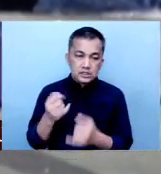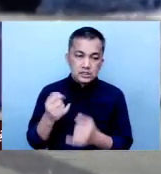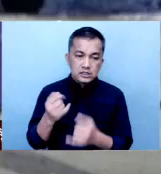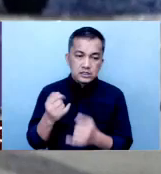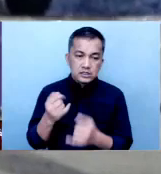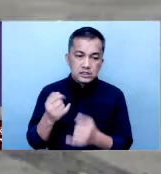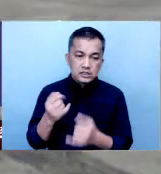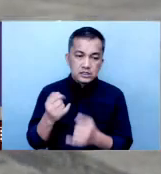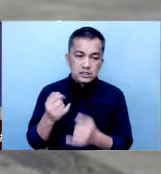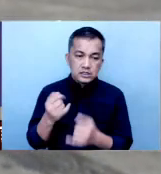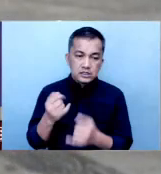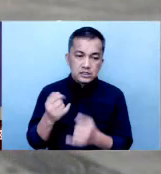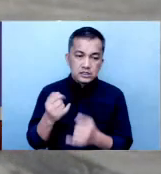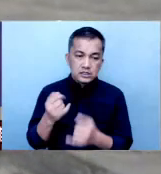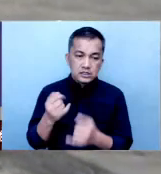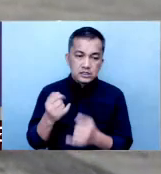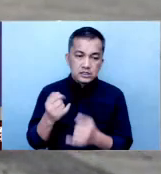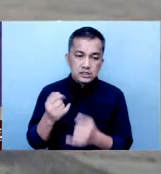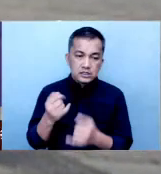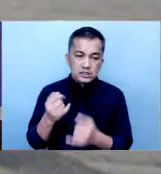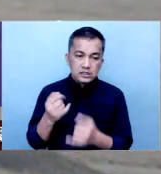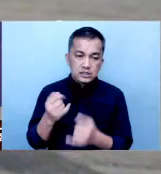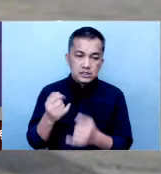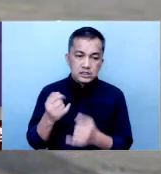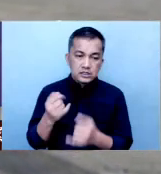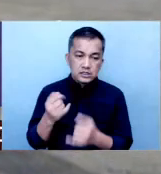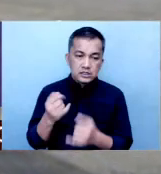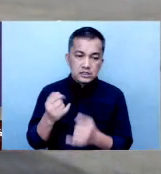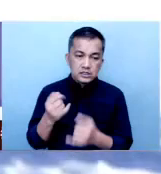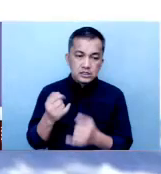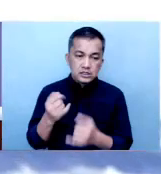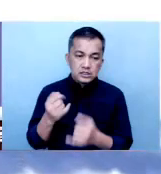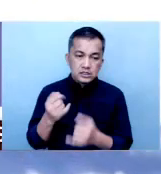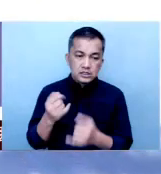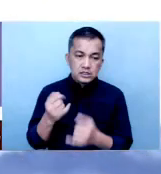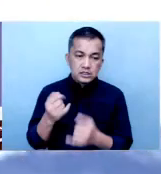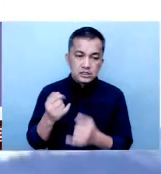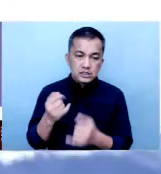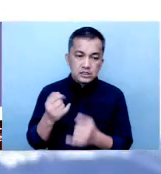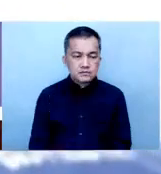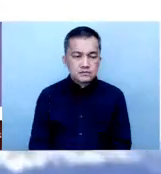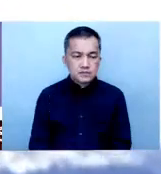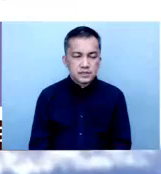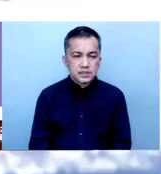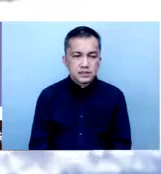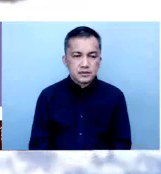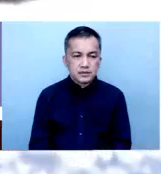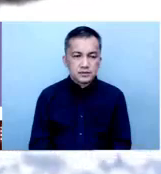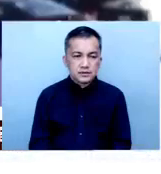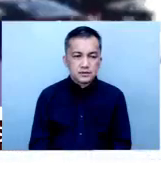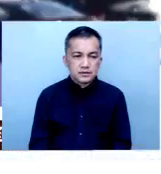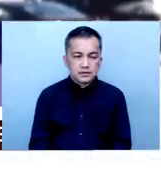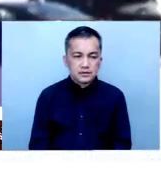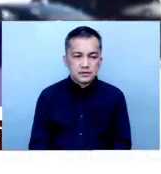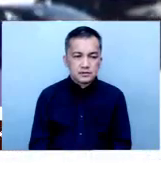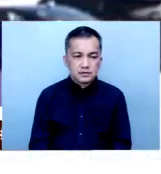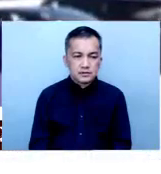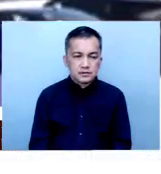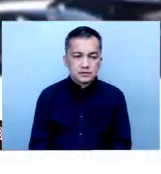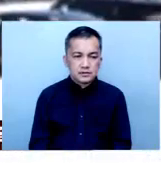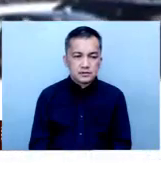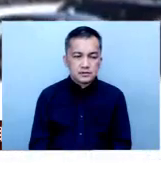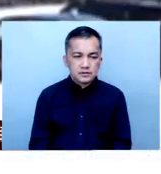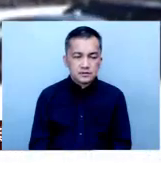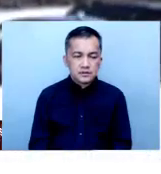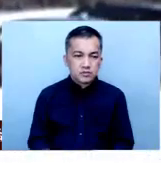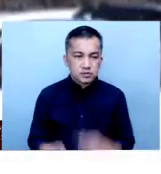barilan ng dalawang pulis at isang paramedic. Ayon sa initial na investigasyon, isa itong kaso ng domestic abuse. Ligtas naman